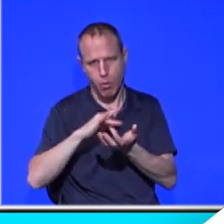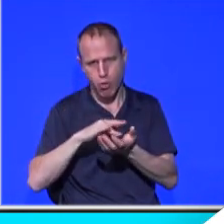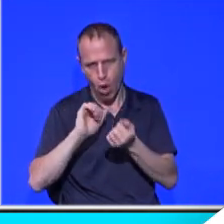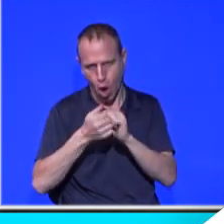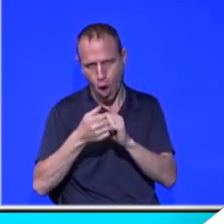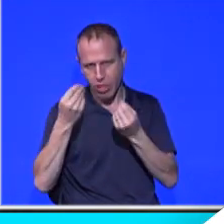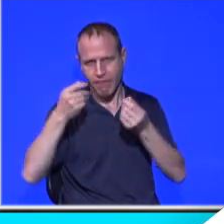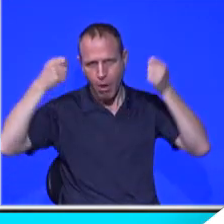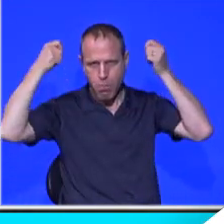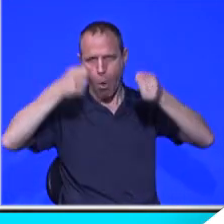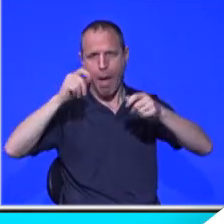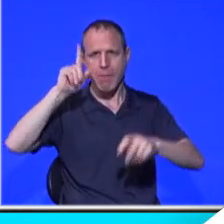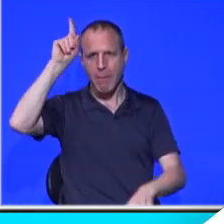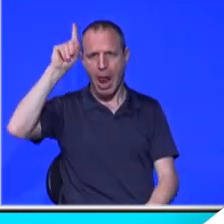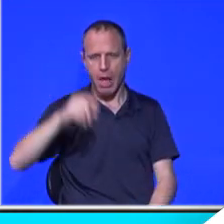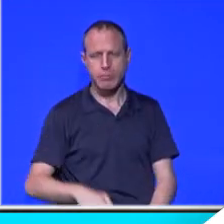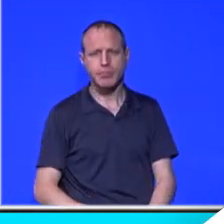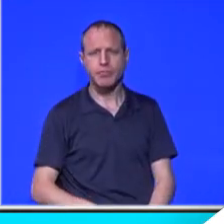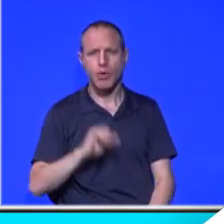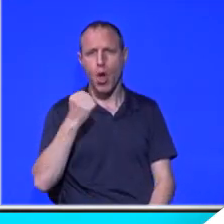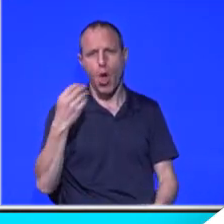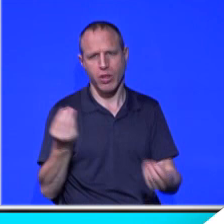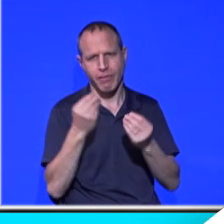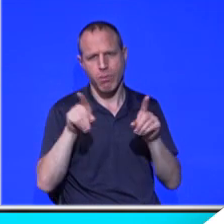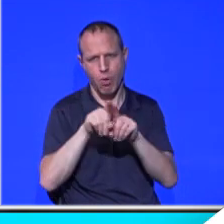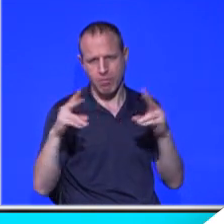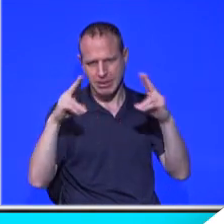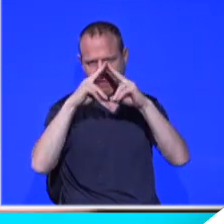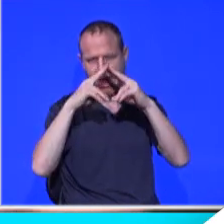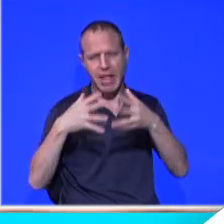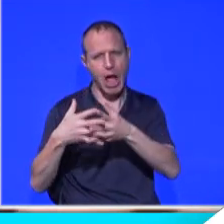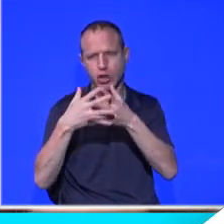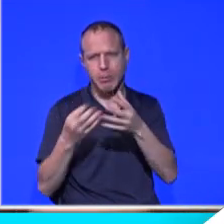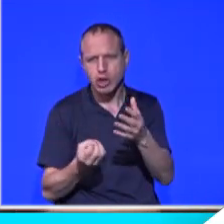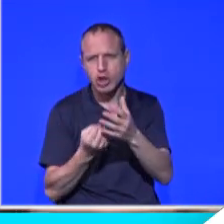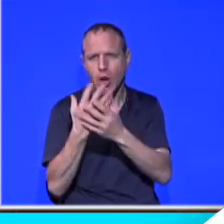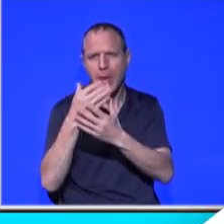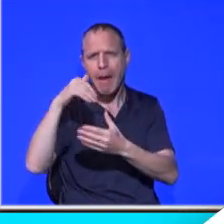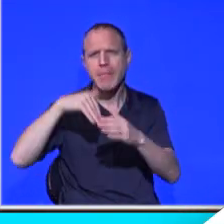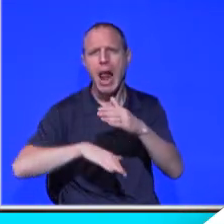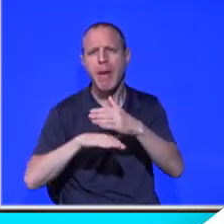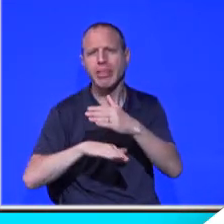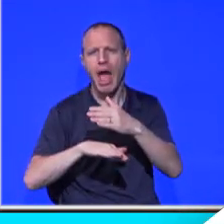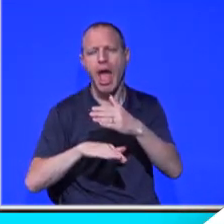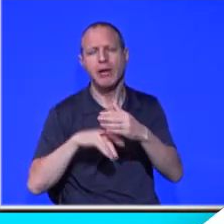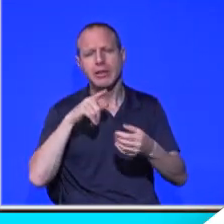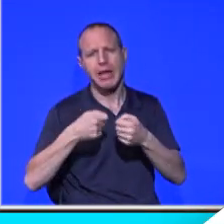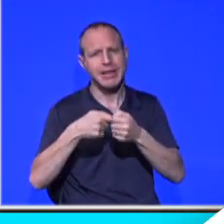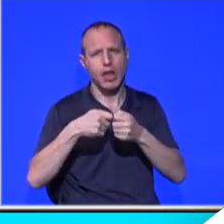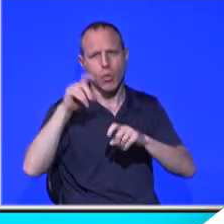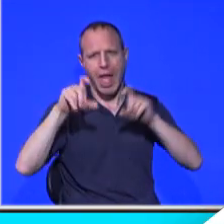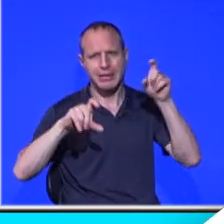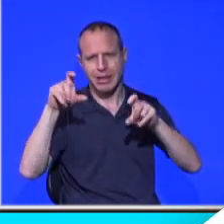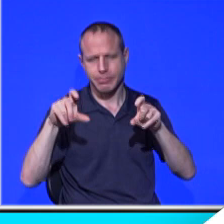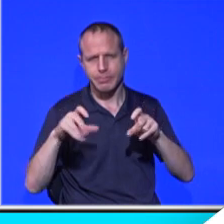דבר שכפוי מלמעלה, או שזה דבר כמו בצרפת ובארצות הברית שצומח מלמטה, והוא בעצם ההתארגנות